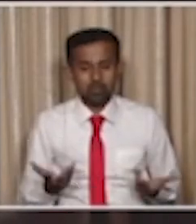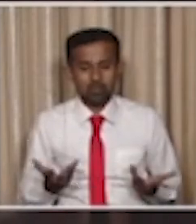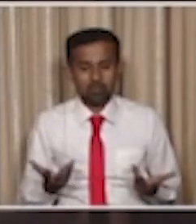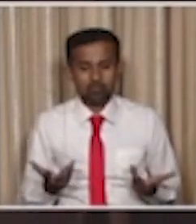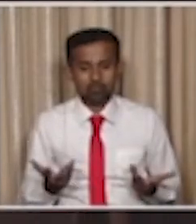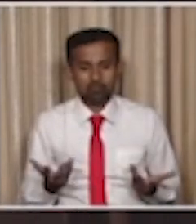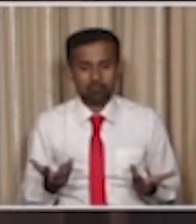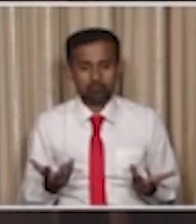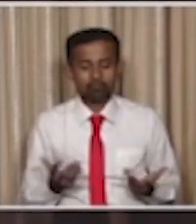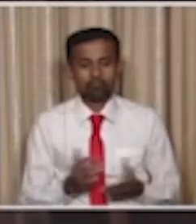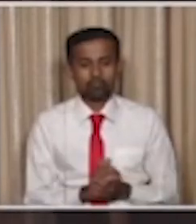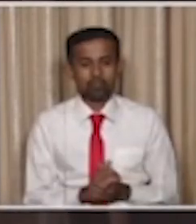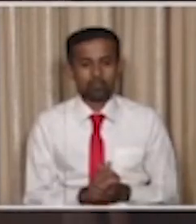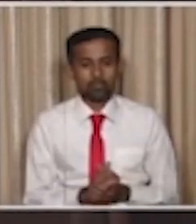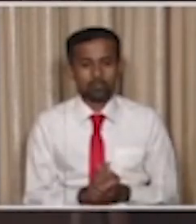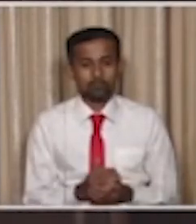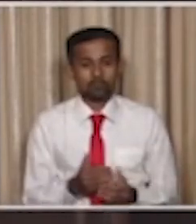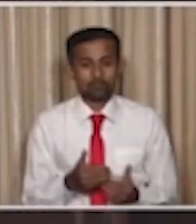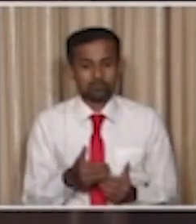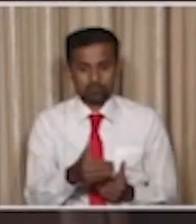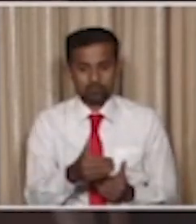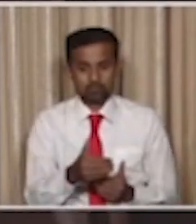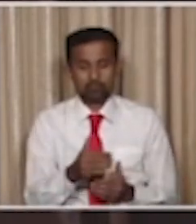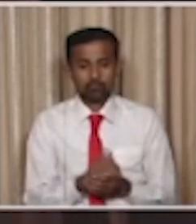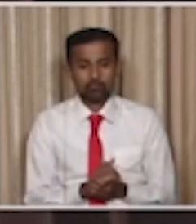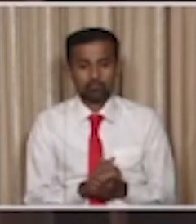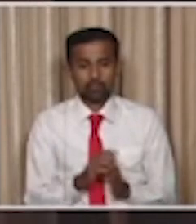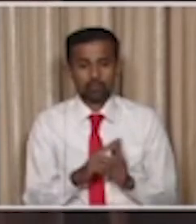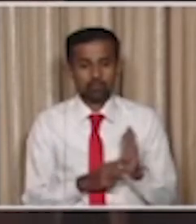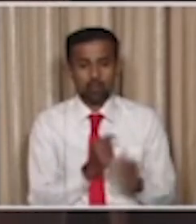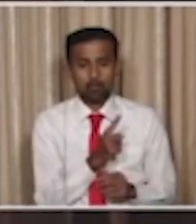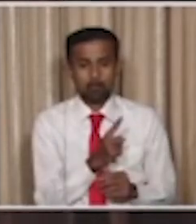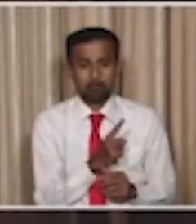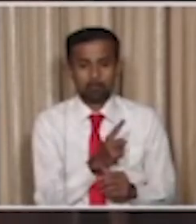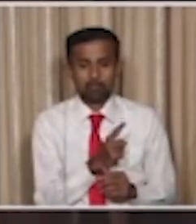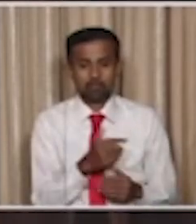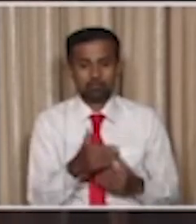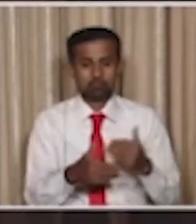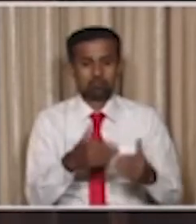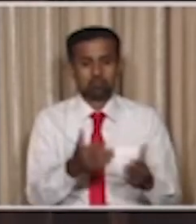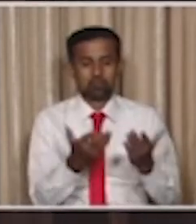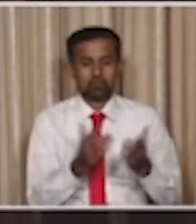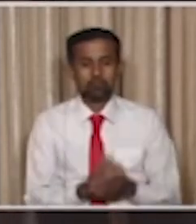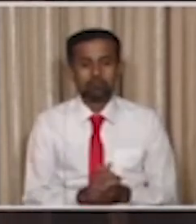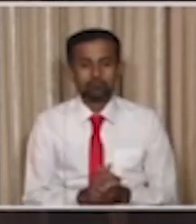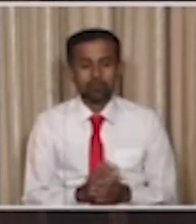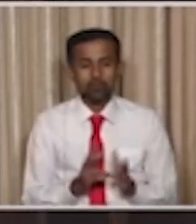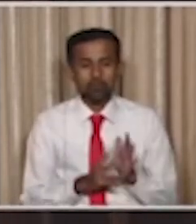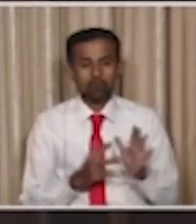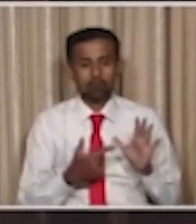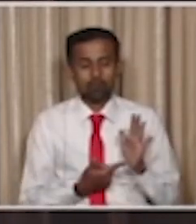තියෙනවා ඒකේ ඉතුරු ටිකත් ජනවාරි පළවෙනිදා ඉඳන් වෙනවා මොනවටද වැට්